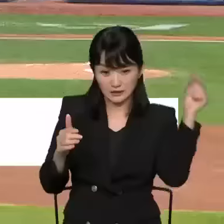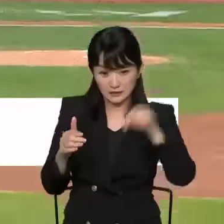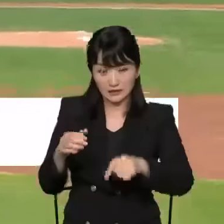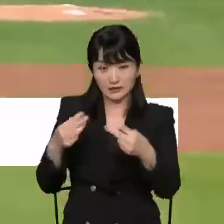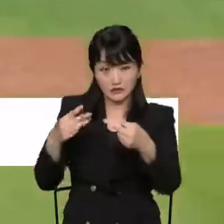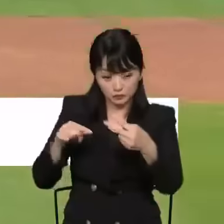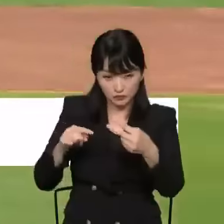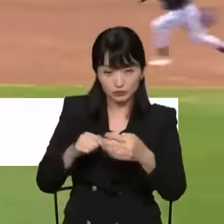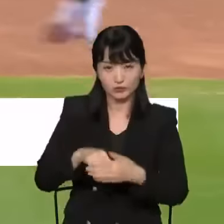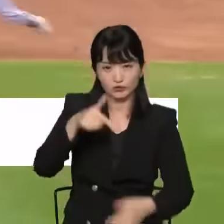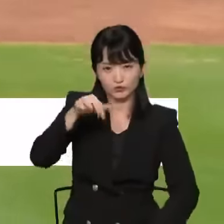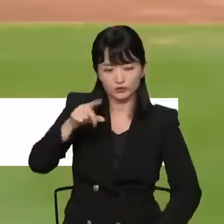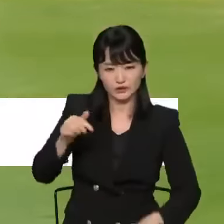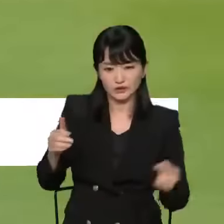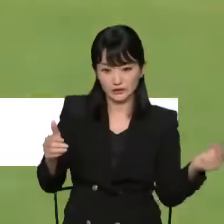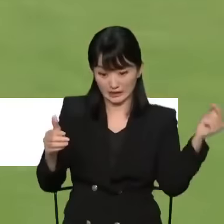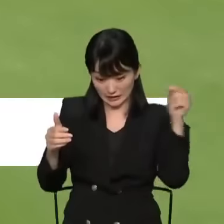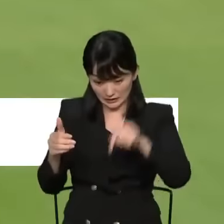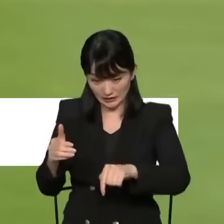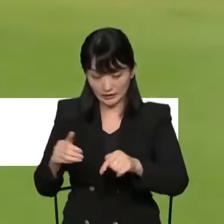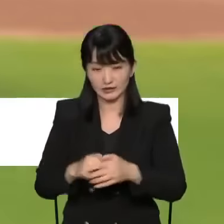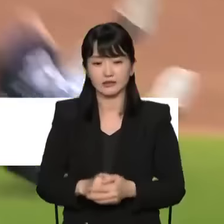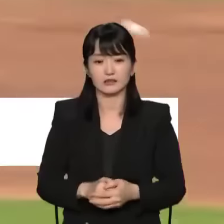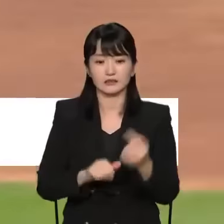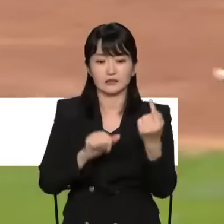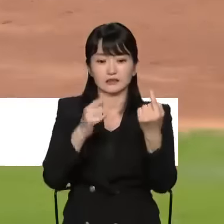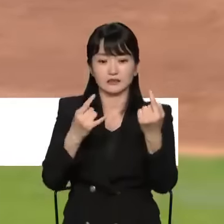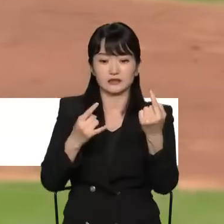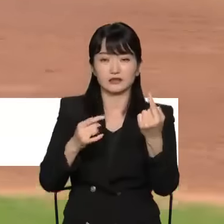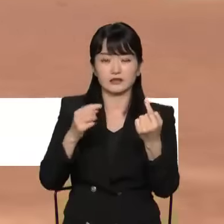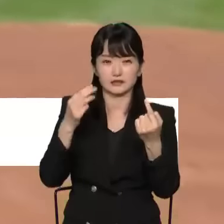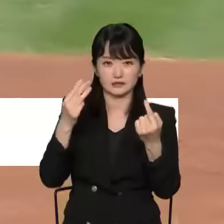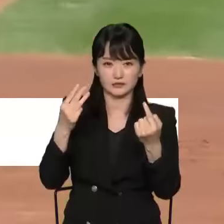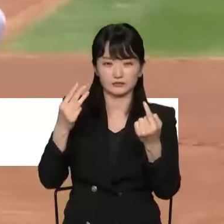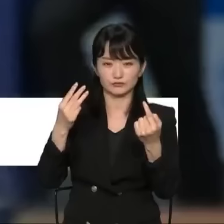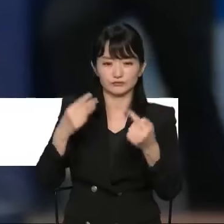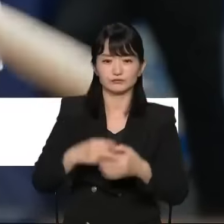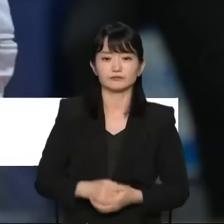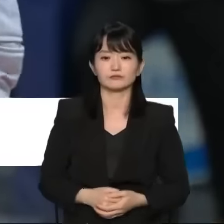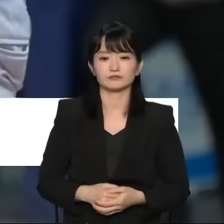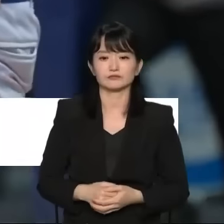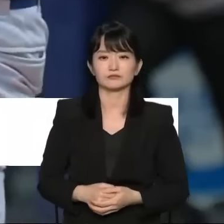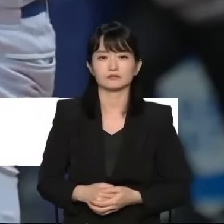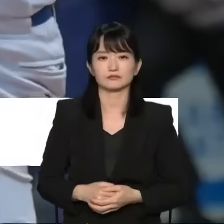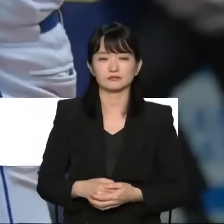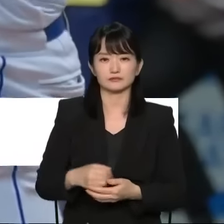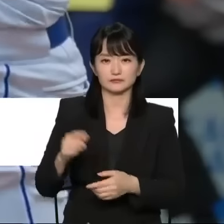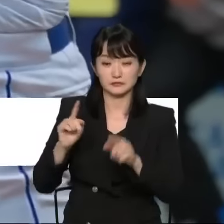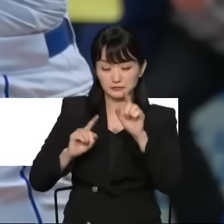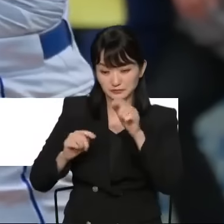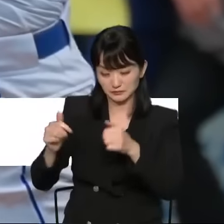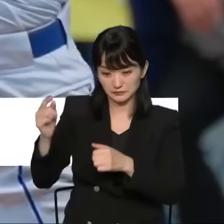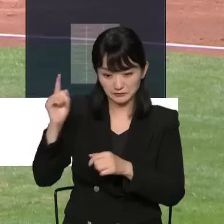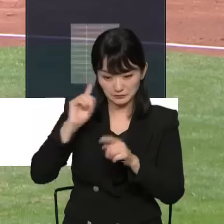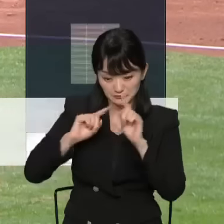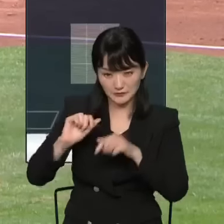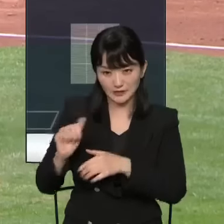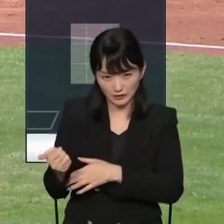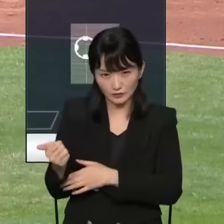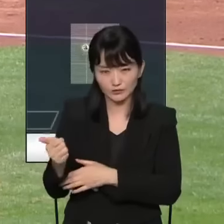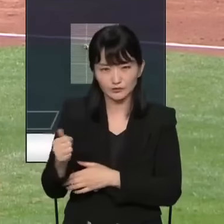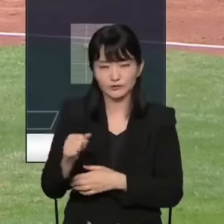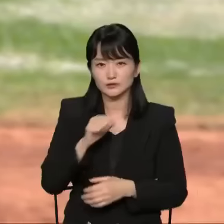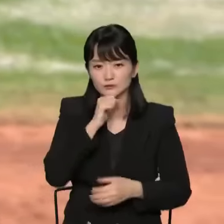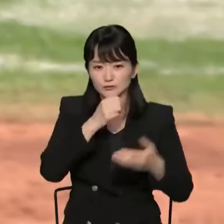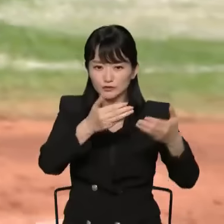구자욱의 내야 안타로 1회 말 원아웃 1-3루 기회를 잡은 삼성. 디아즈의 희생플라이로 선취점을 뽑았습니다. 3회